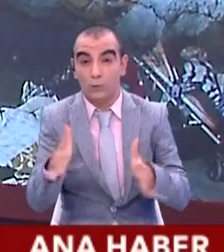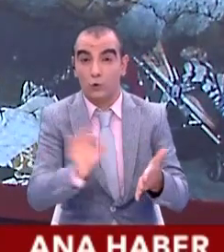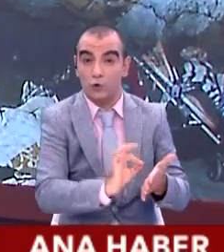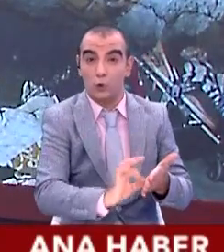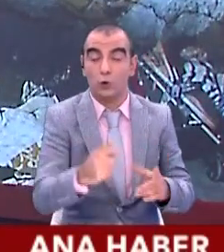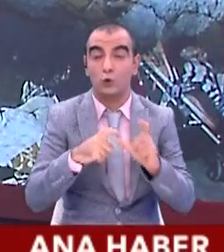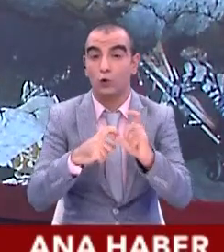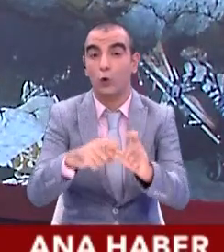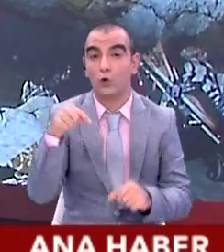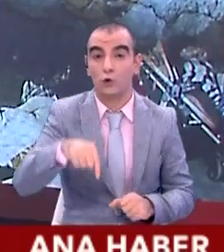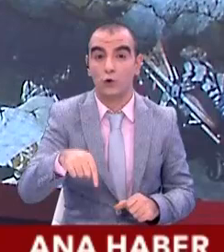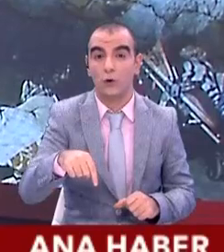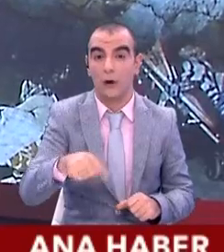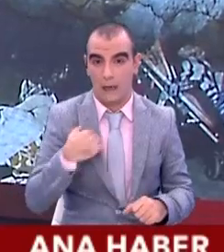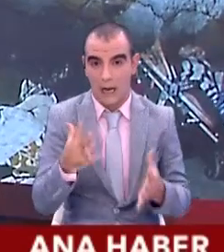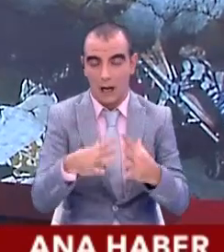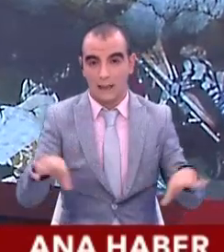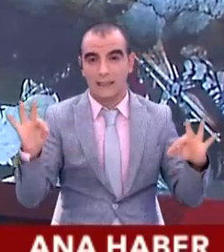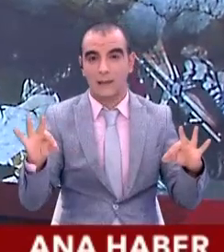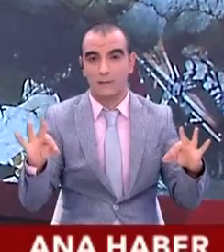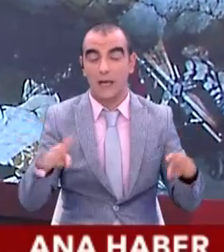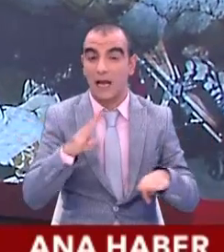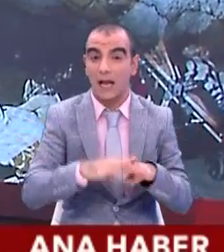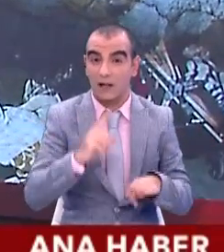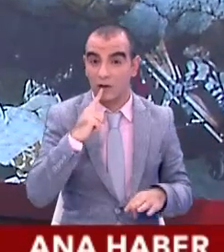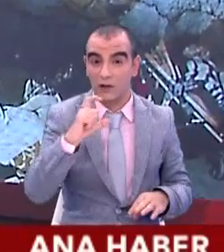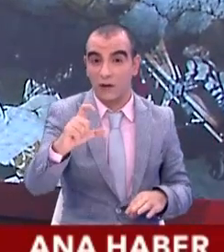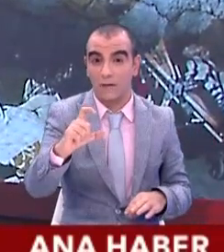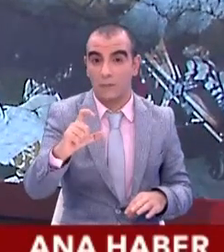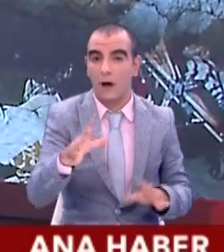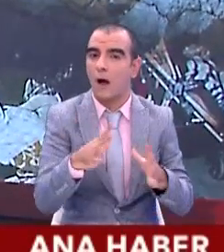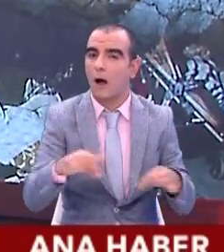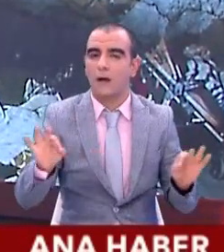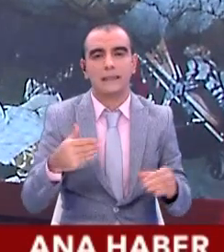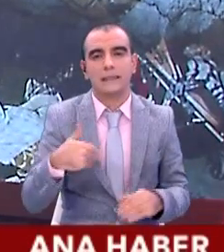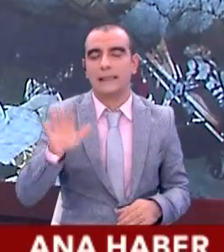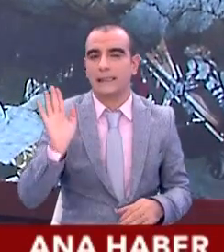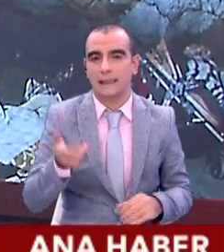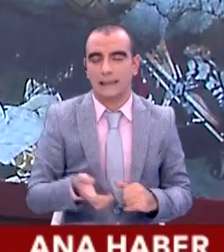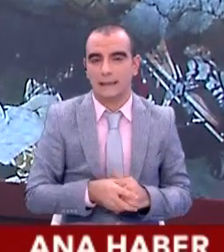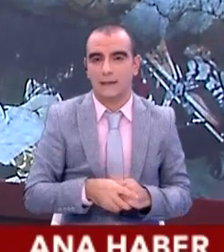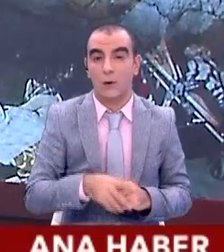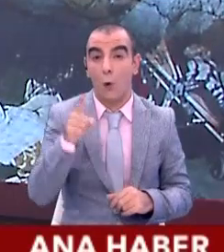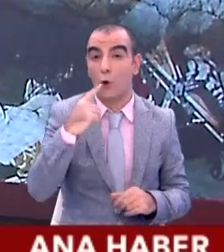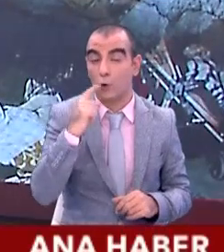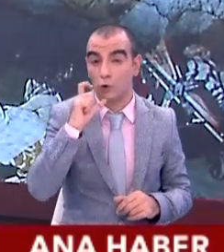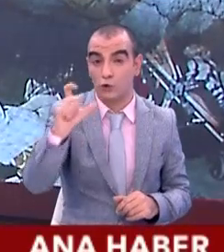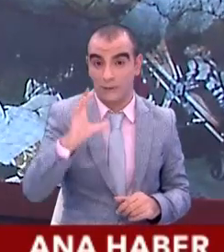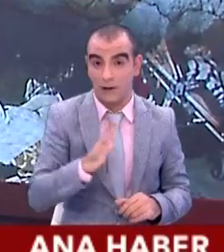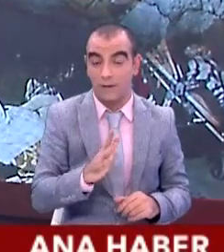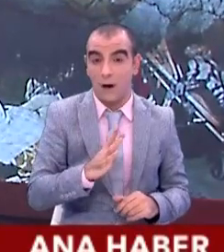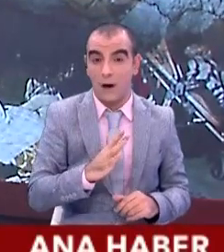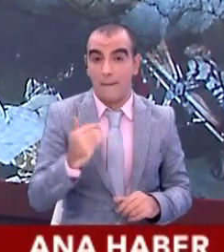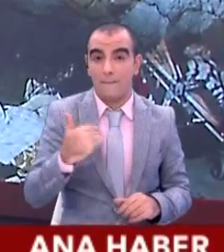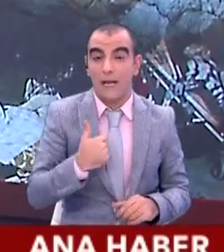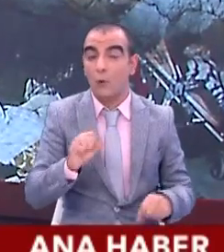şu Hazır mıyız el cevap hazır falan da değiliz o cümle var ya beni